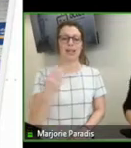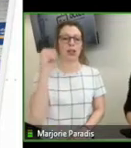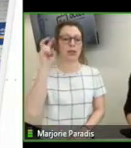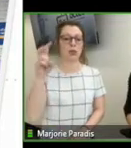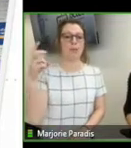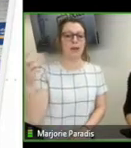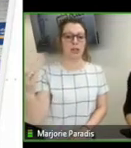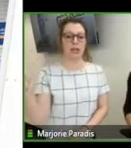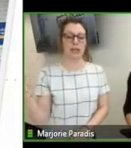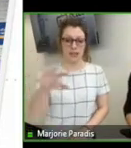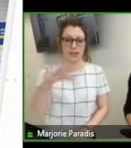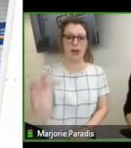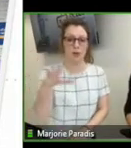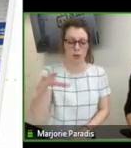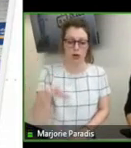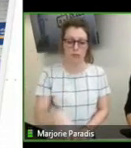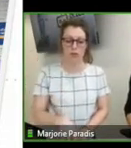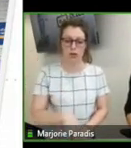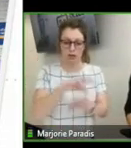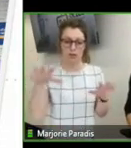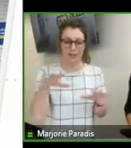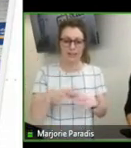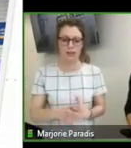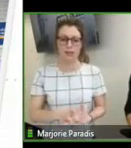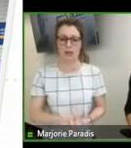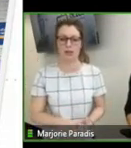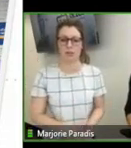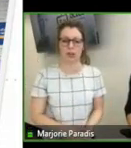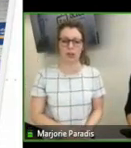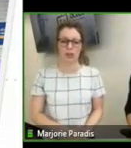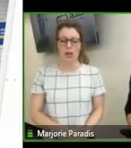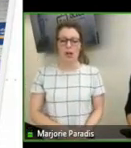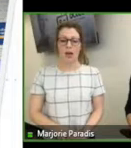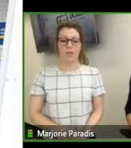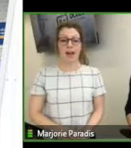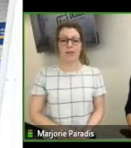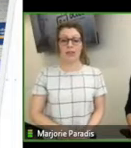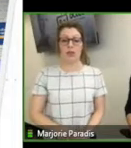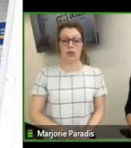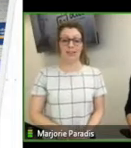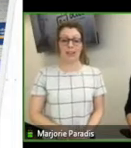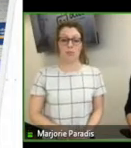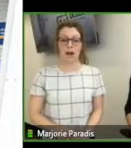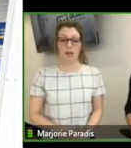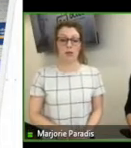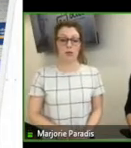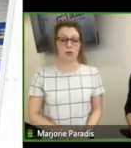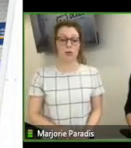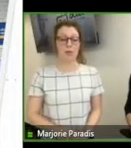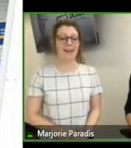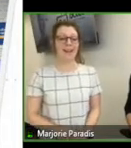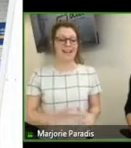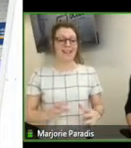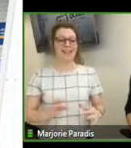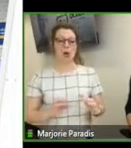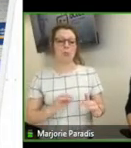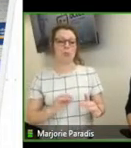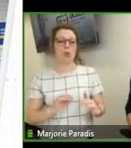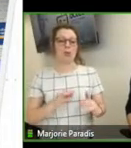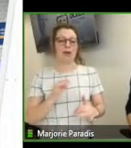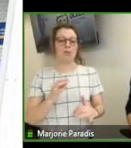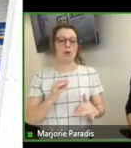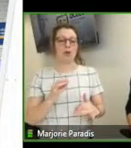des algorithmes de personnalisation, on va comme préciser ce concept-là, mais avec ce traitement-là aujourd'hui, c'est